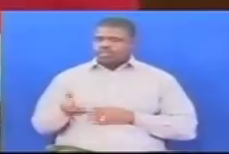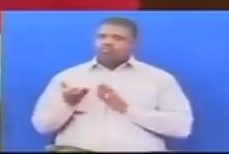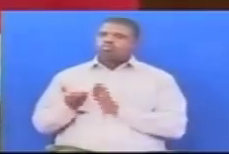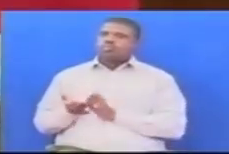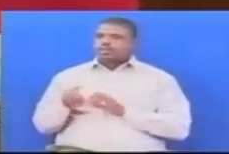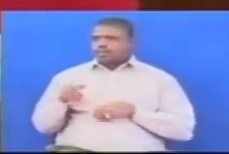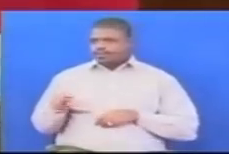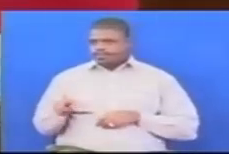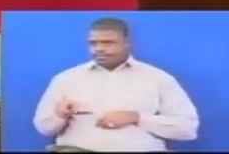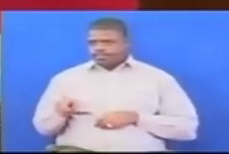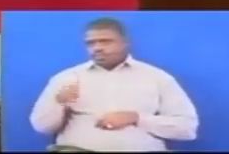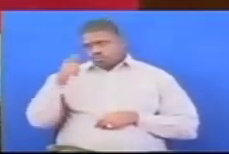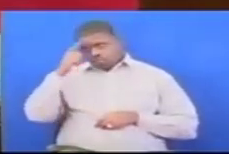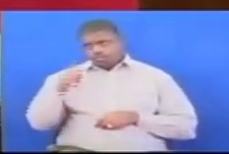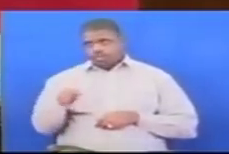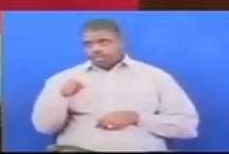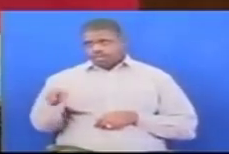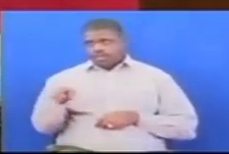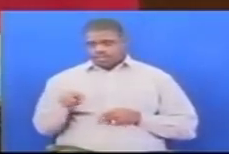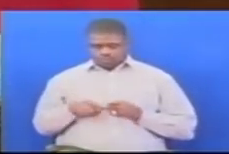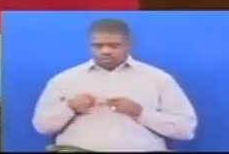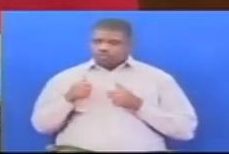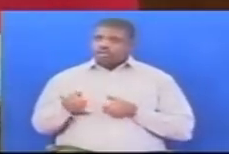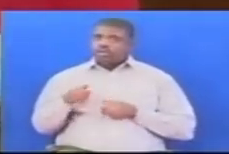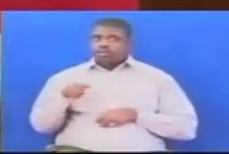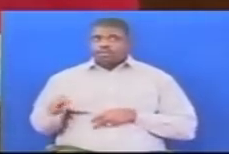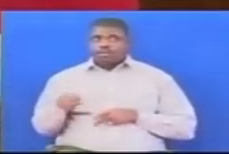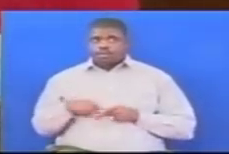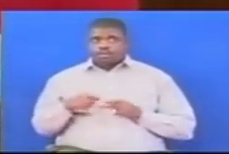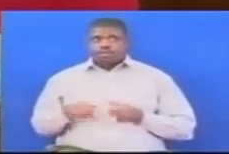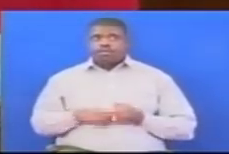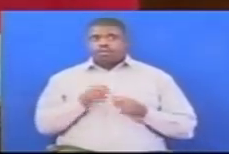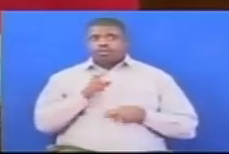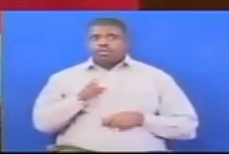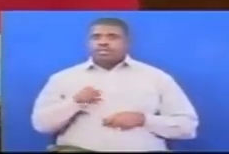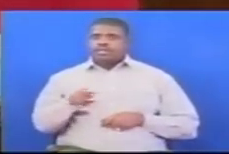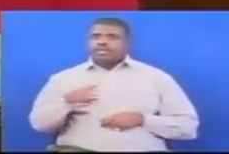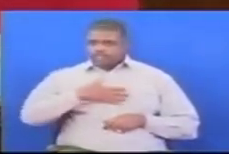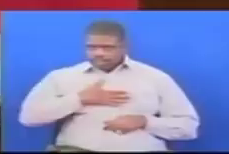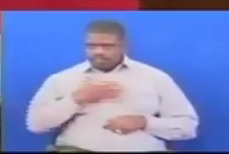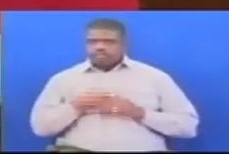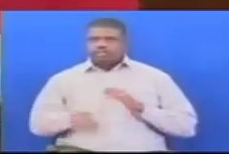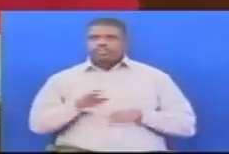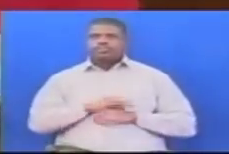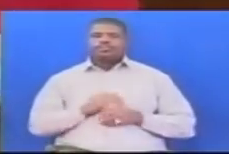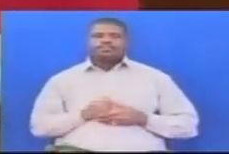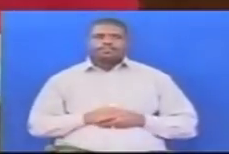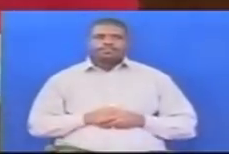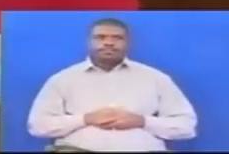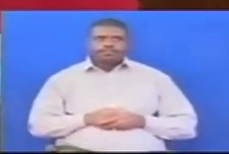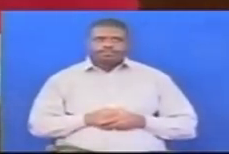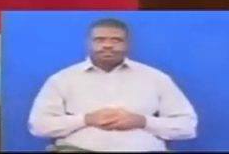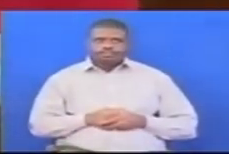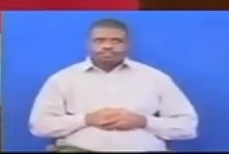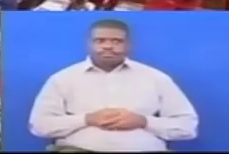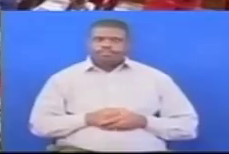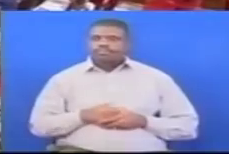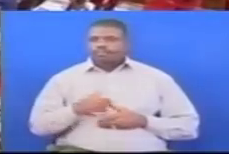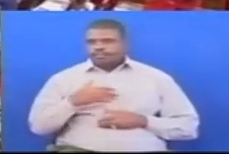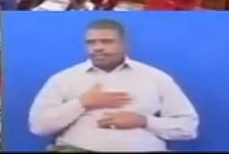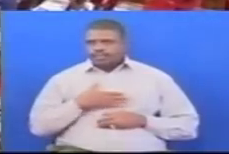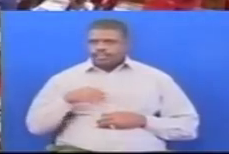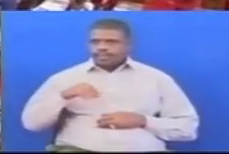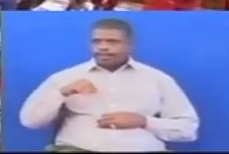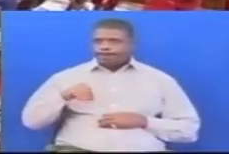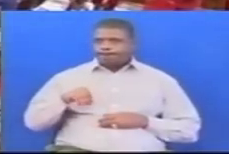sana, tunakuamini, tunakutegemea na tunaunga mkono hoja hii. Asante mheshimiwa mwenyekiti. Asante sana mheshimiwa Mwagama. Tunaendelea na